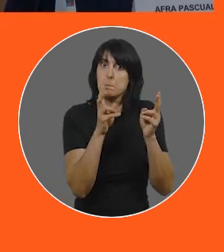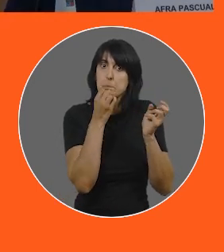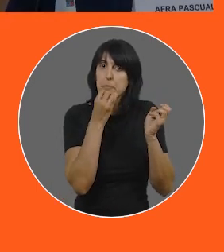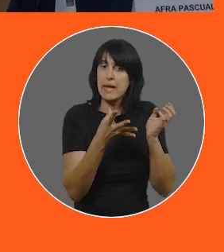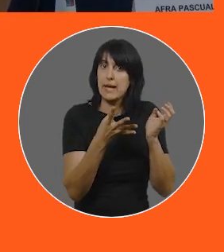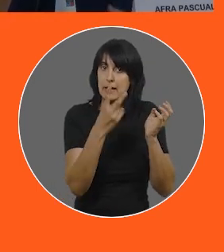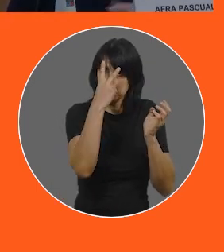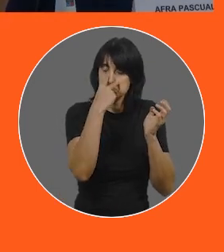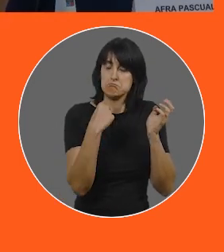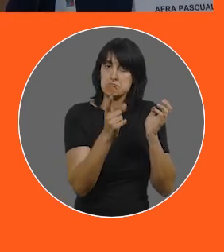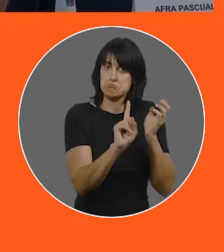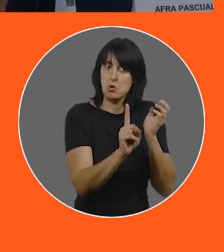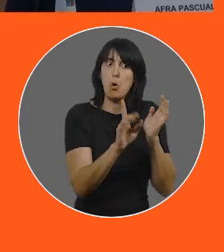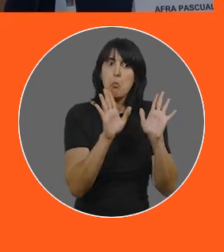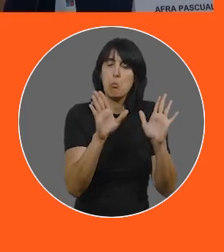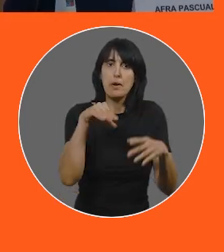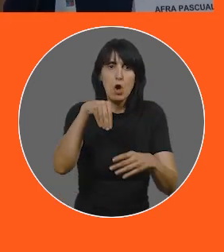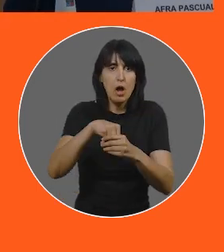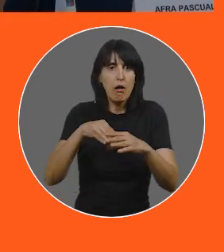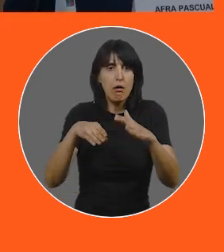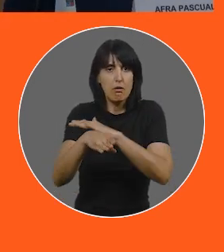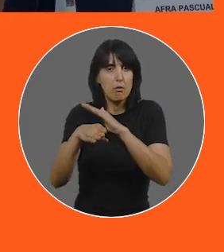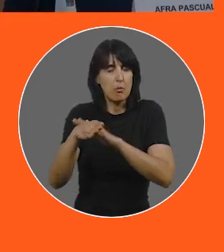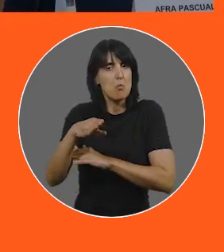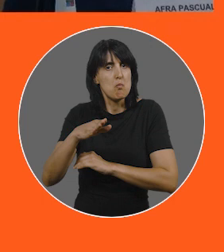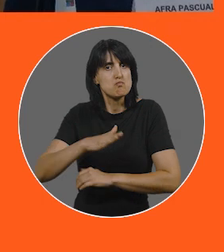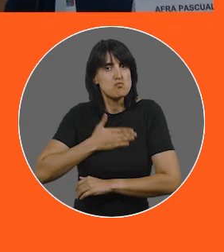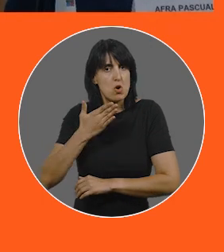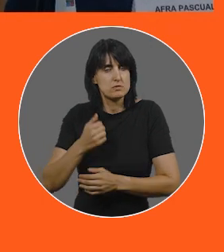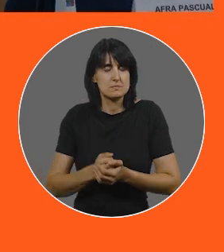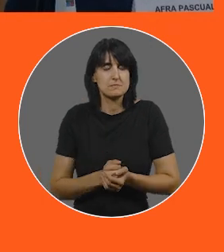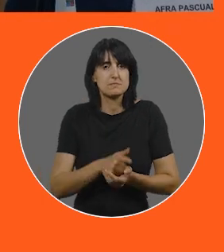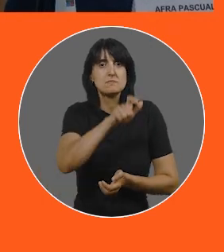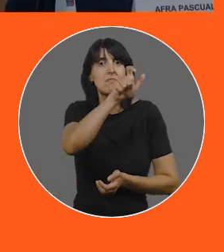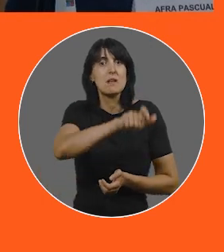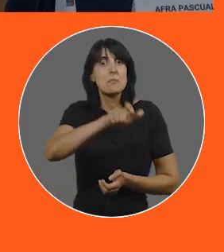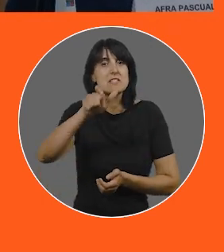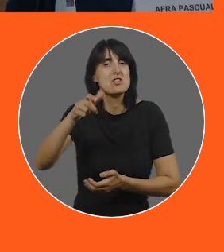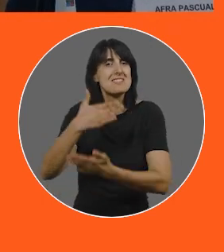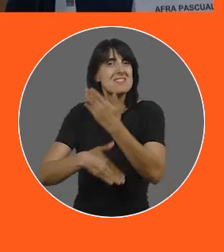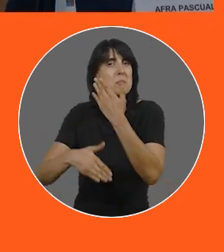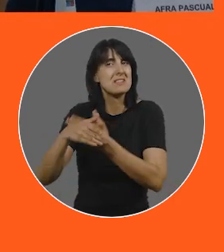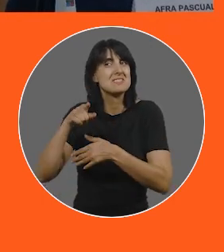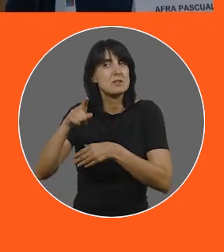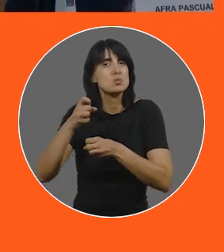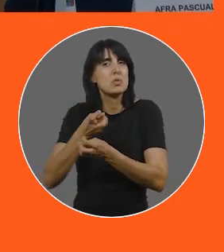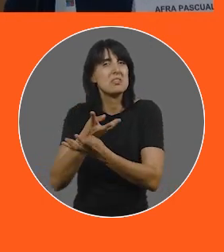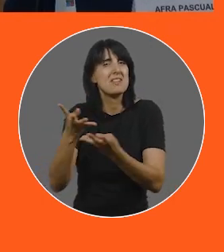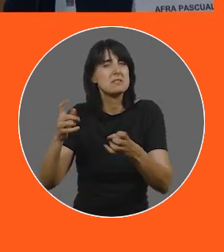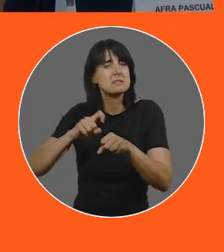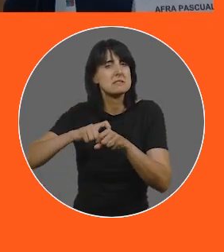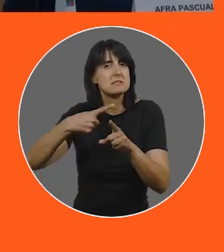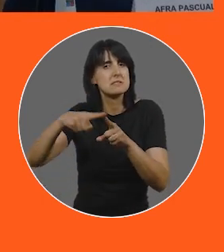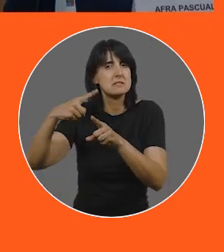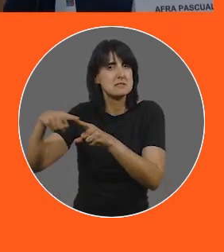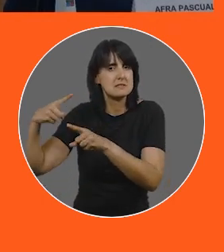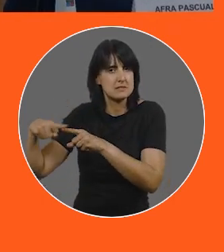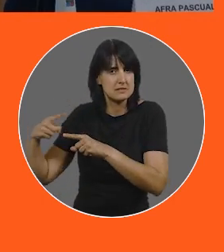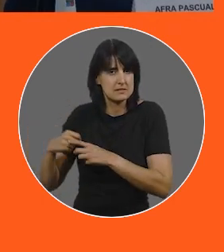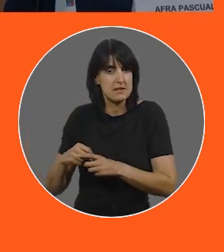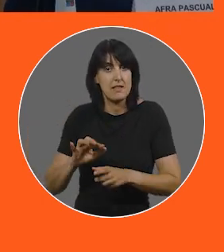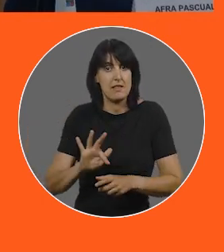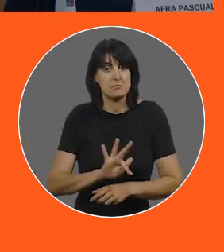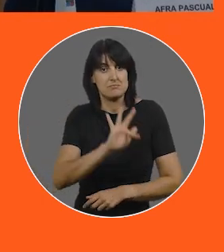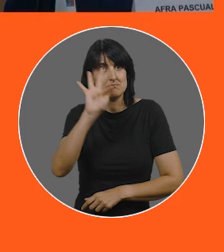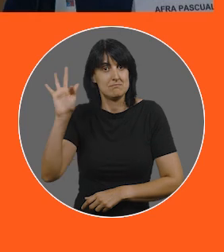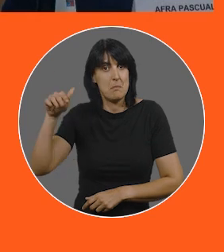web. Per tant, primer presentaré les diversitats que poden tenir les persones amb discapacitat. Després, a la